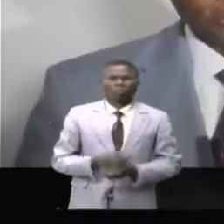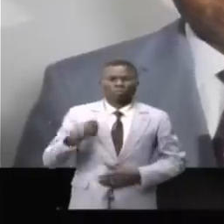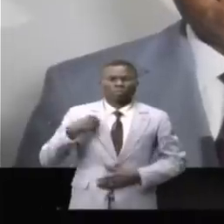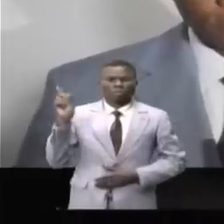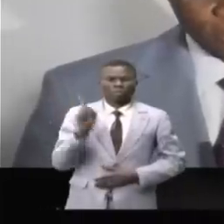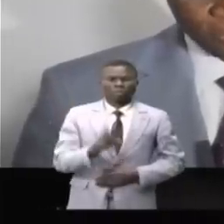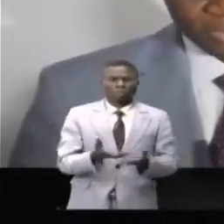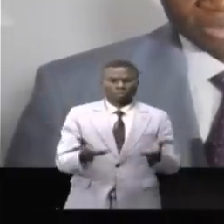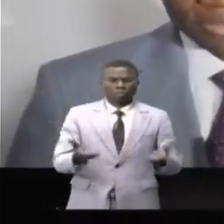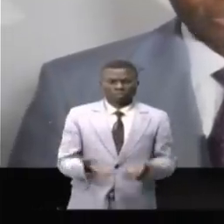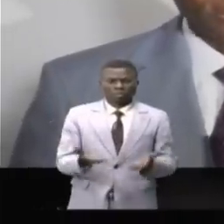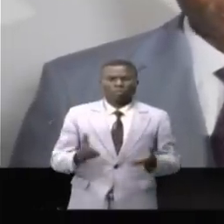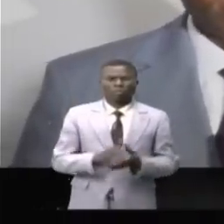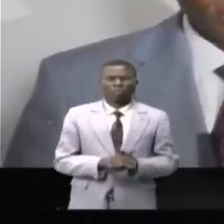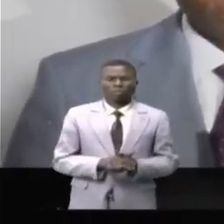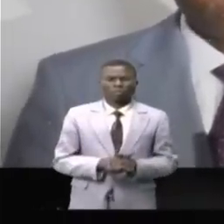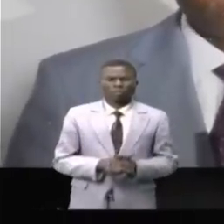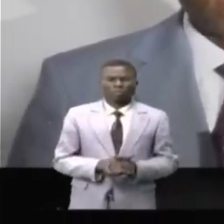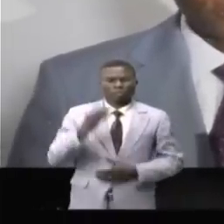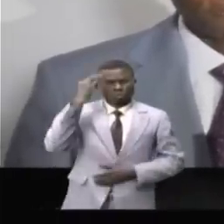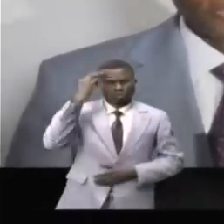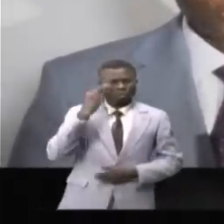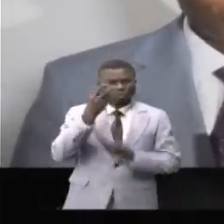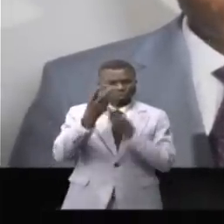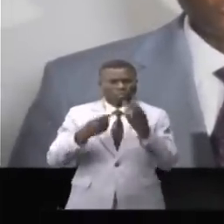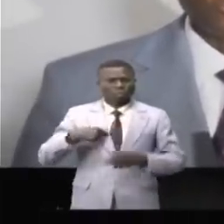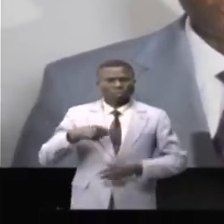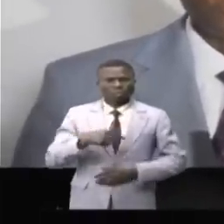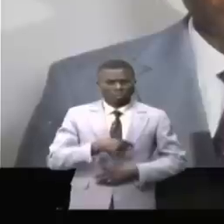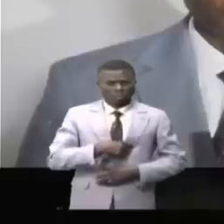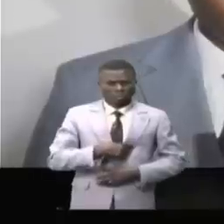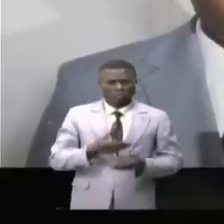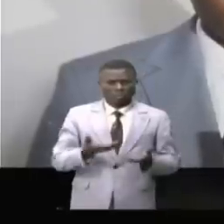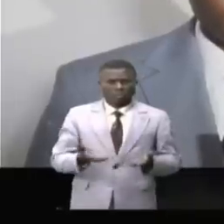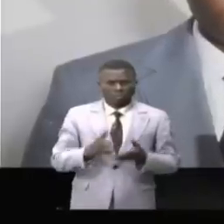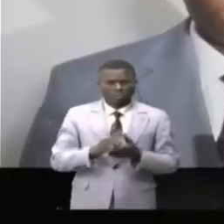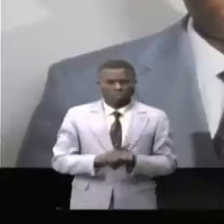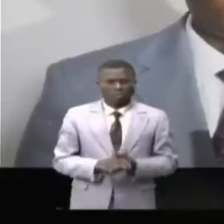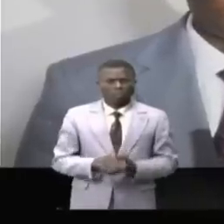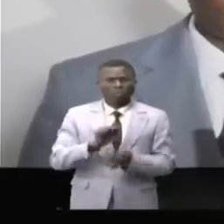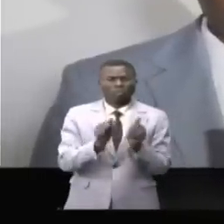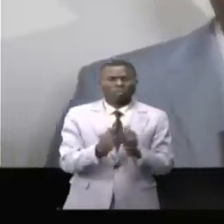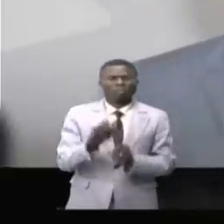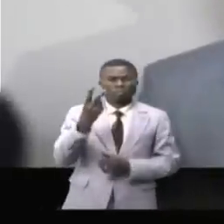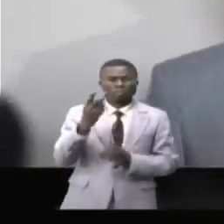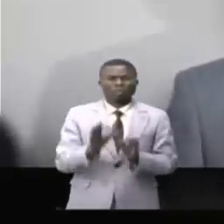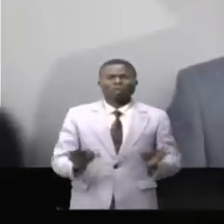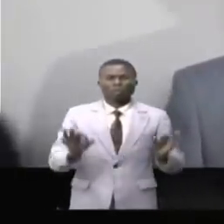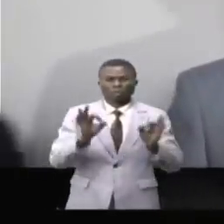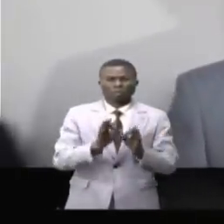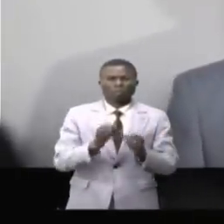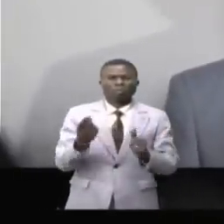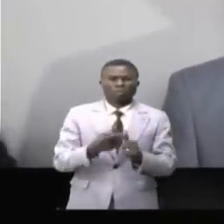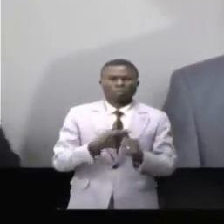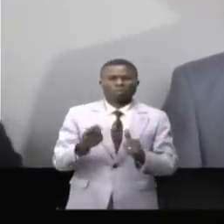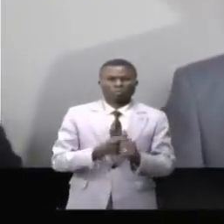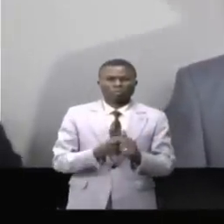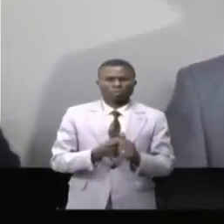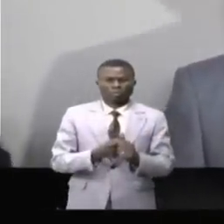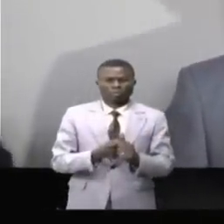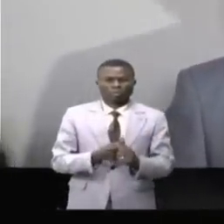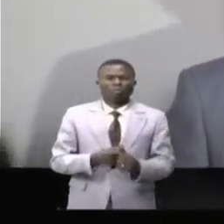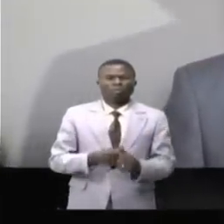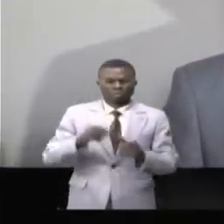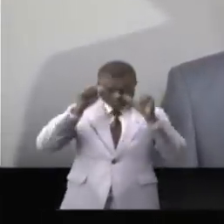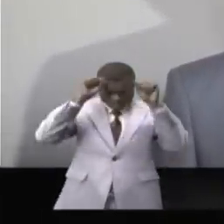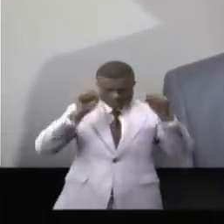Premier ministre, son Excellence Samuel Condé. Je suis venu pour deux raisons essentielles. La première, c'est que le Président de la République,